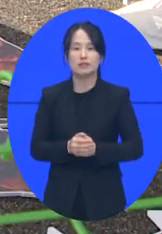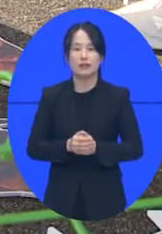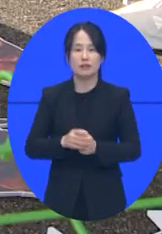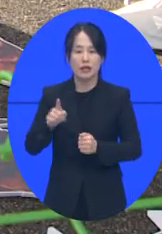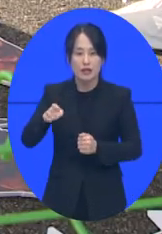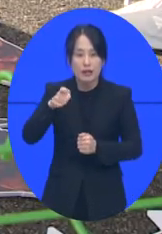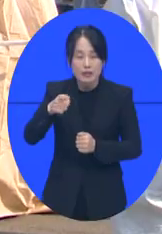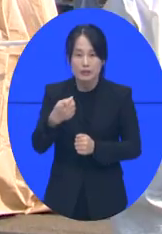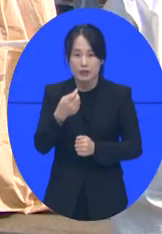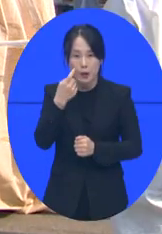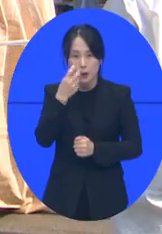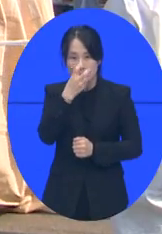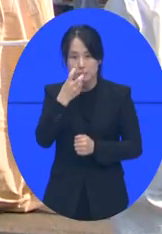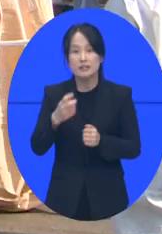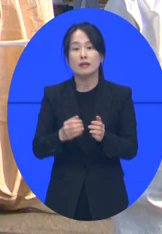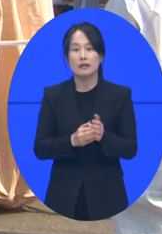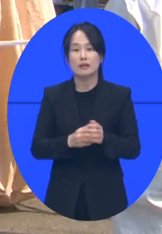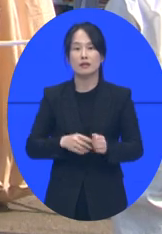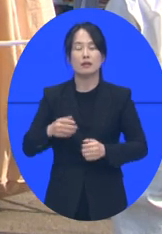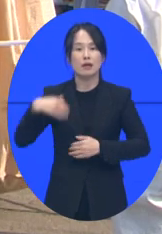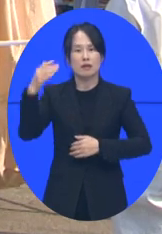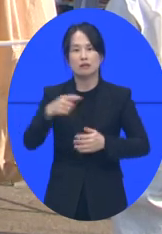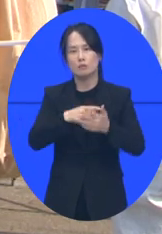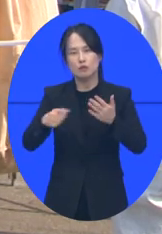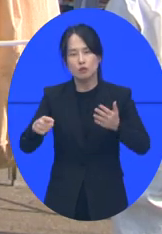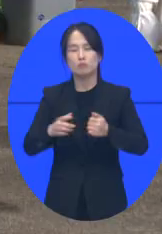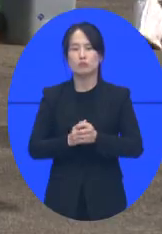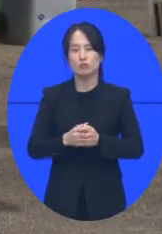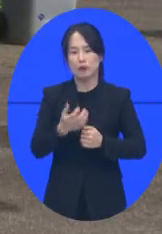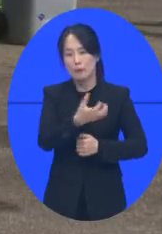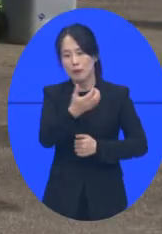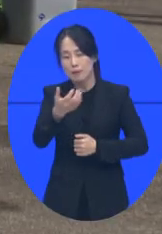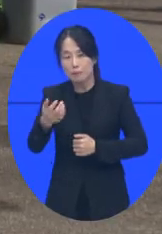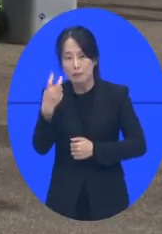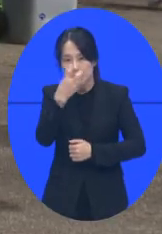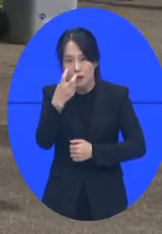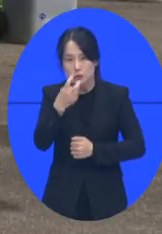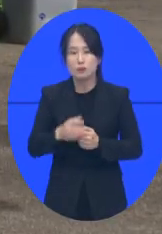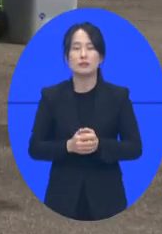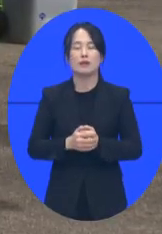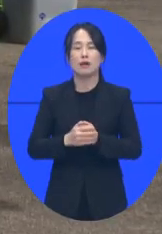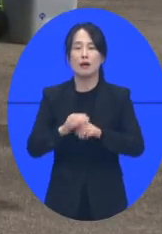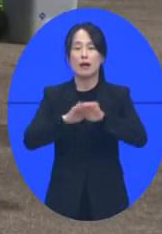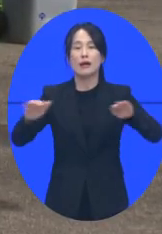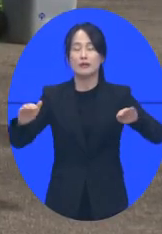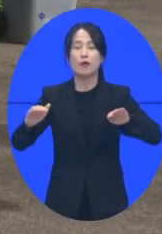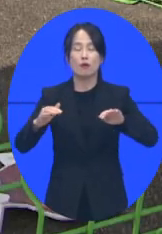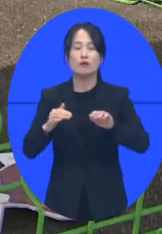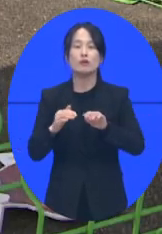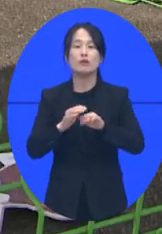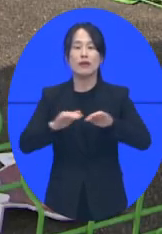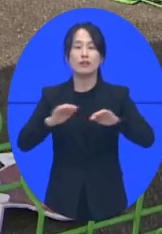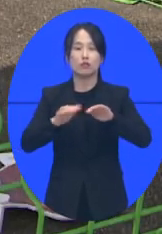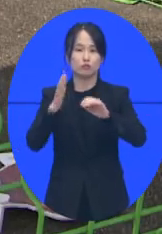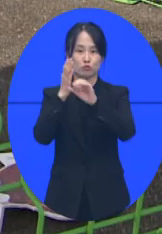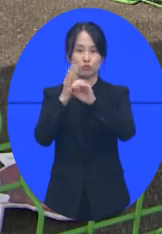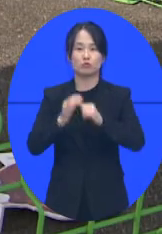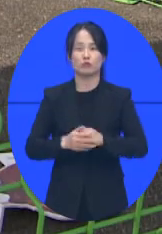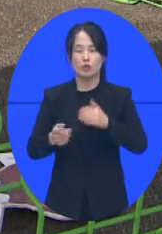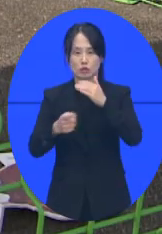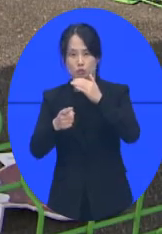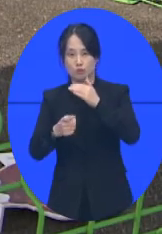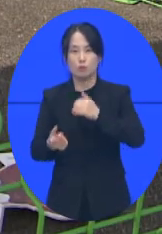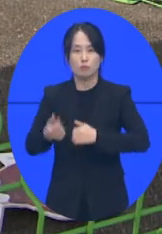채취합니다 이후 살처분 역학조사 일시 이동중지 등 방역조치가 이루어 뿐 아니라 소독 통제 조치를